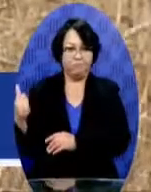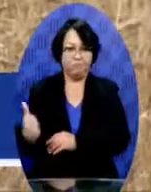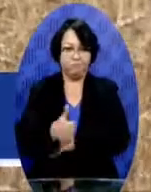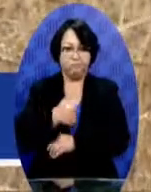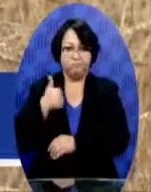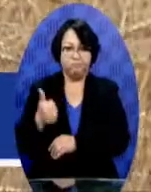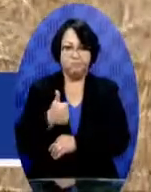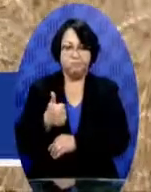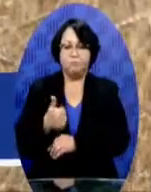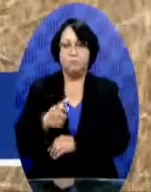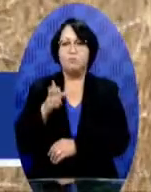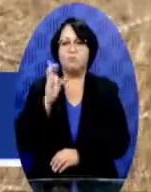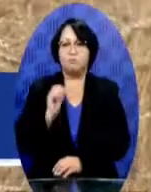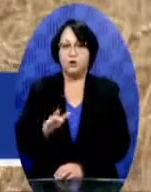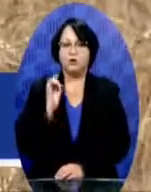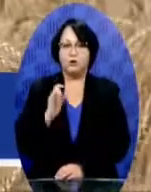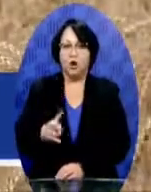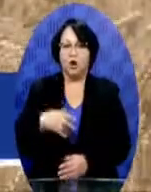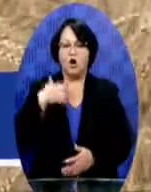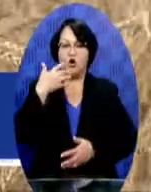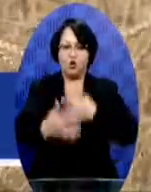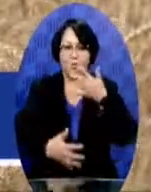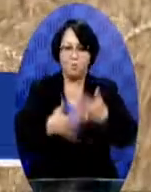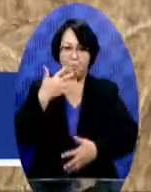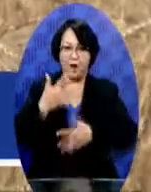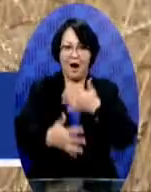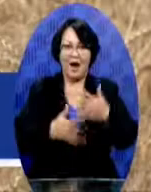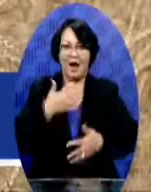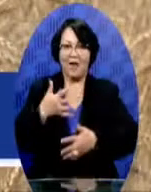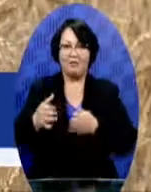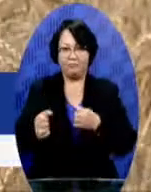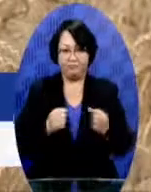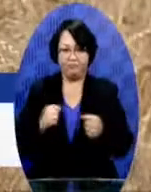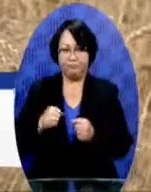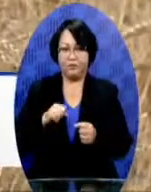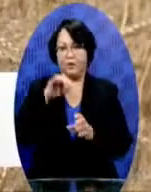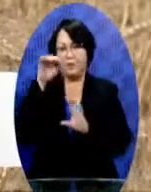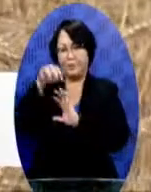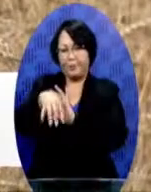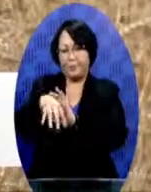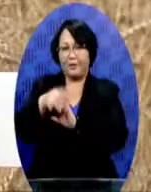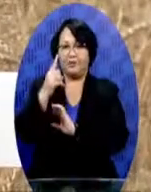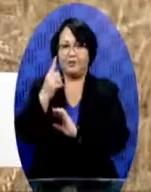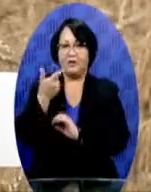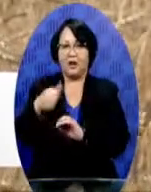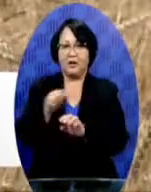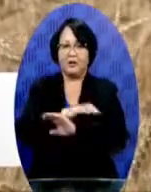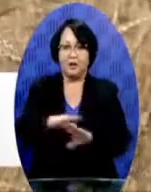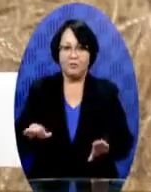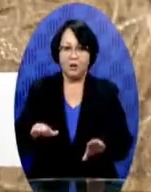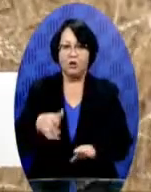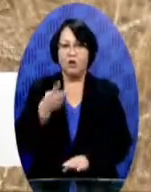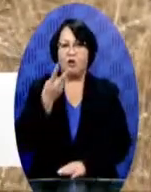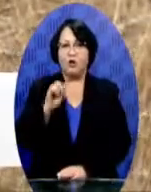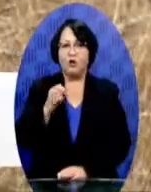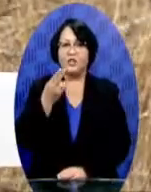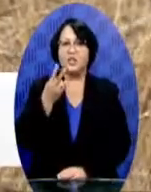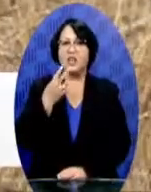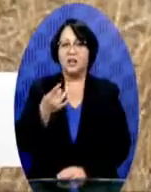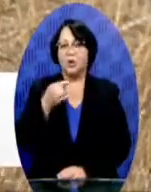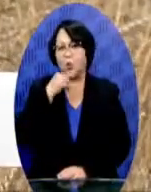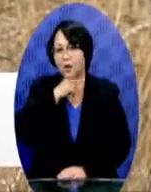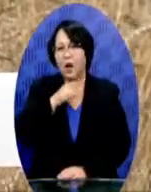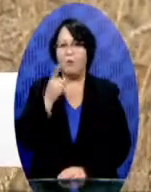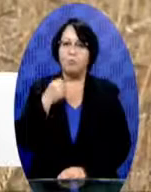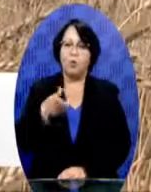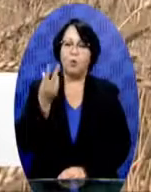гэсэн ургац хураалт комбайн ороод эхэлчихсэн байна. Нэг гагаас ойролцоогоор 20 центнер улаан будаа хураа авч байгаа гэсэн